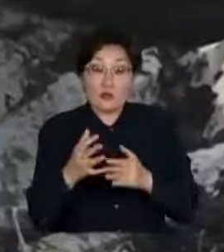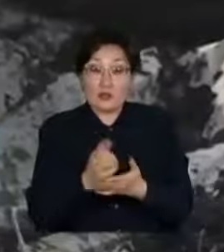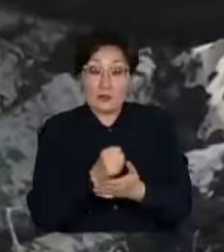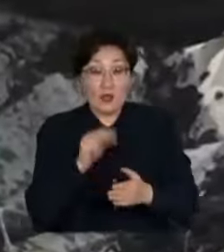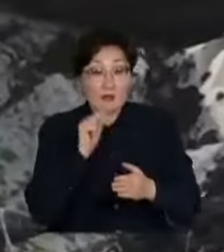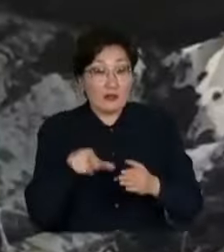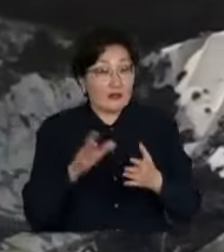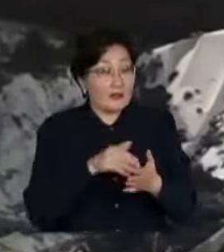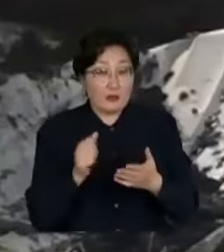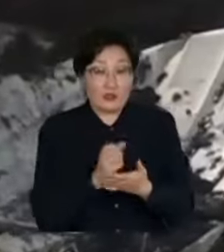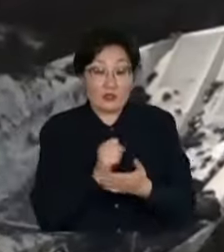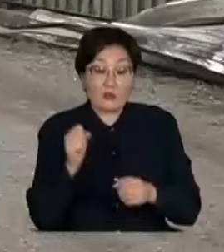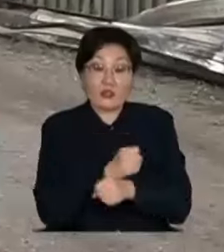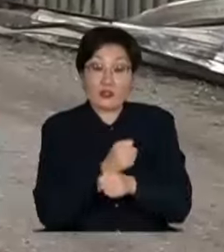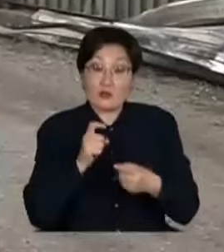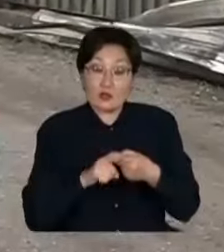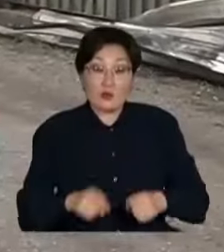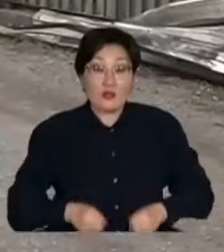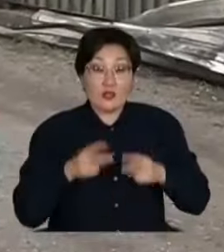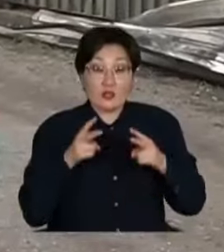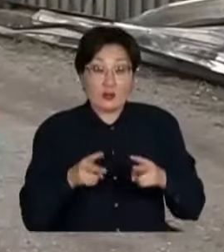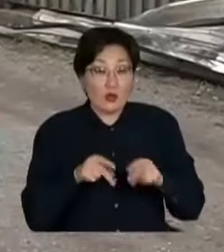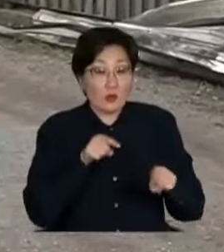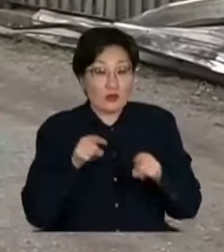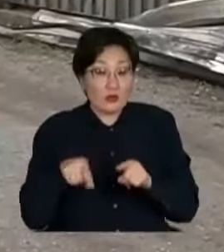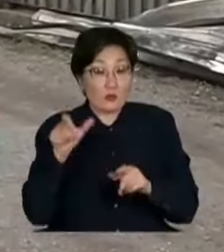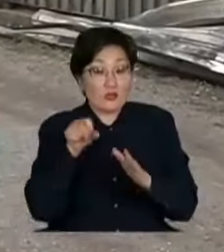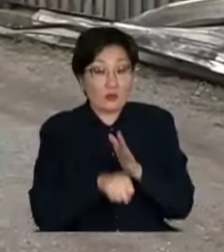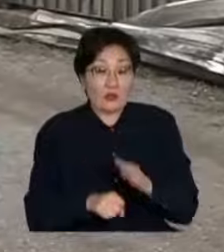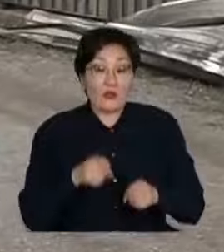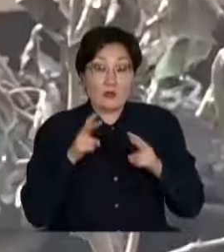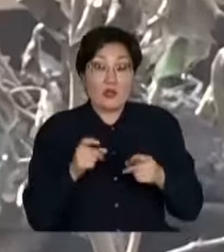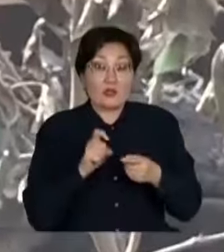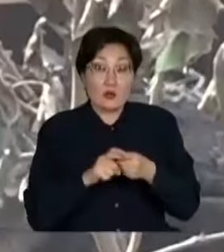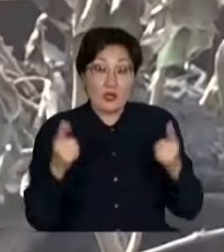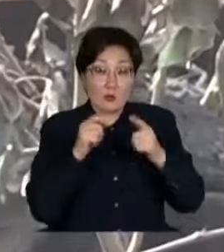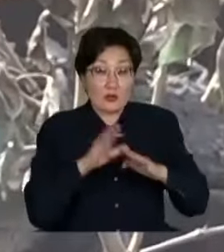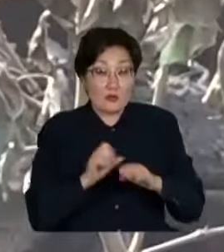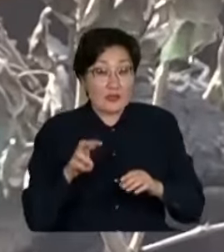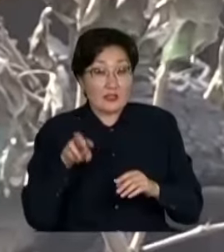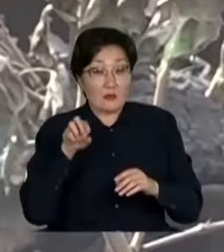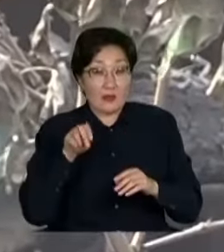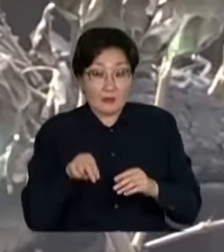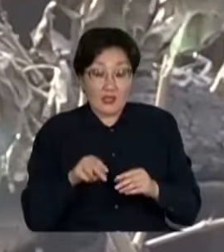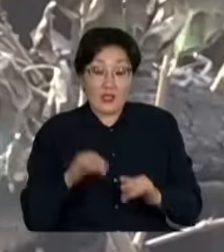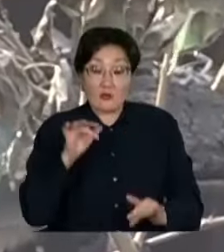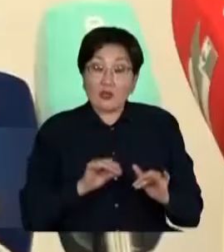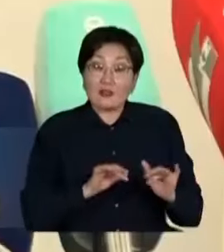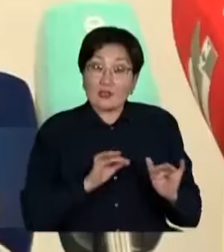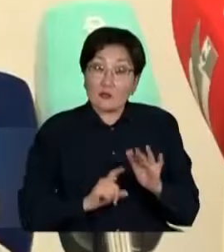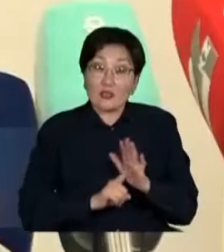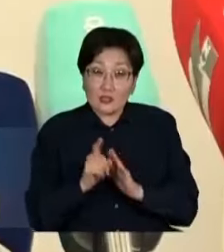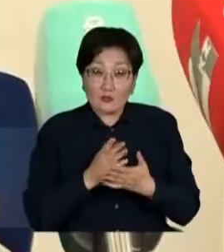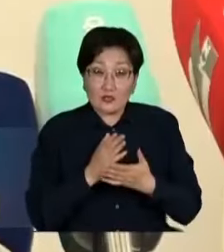әлі жоқ. Ал төбелеске қатысты бұзақылық, қорқыту, кісі өлтіру және қылмыс туралы хабарламау сынды бірнеше баппен іс қозғалғаны мәлім болды.